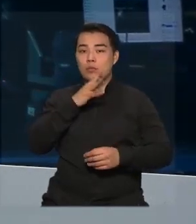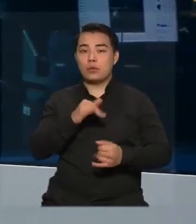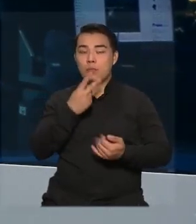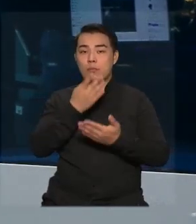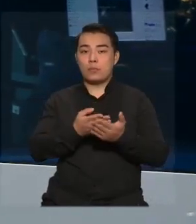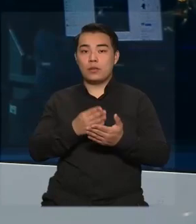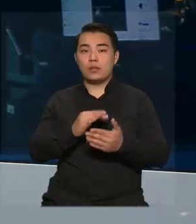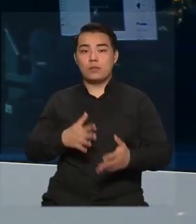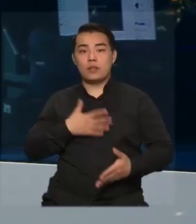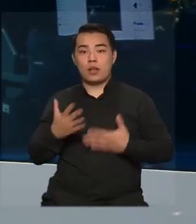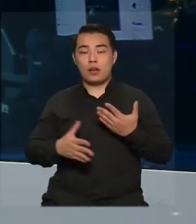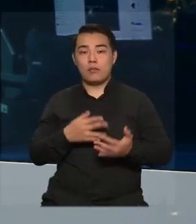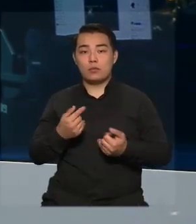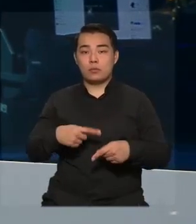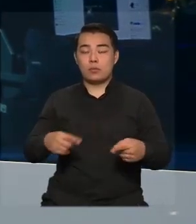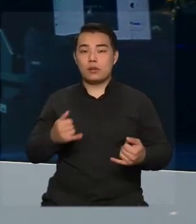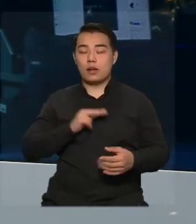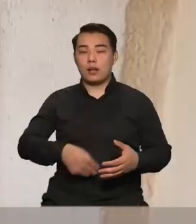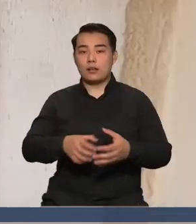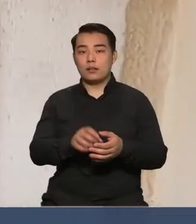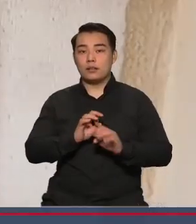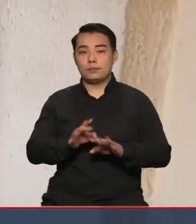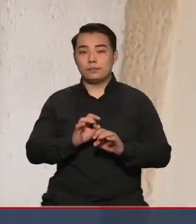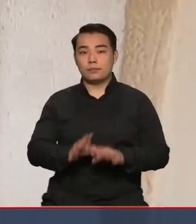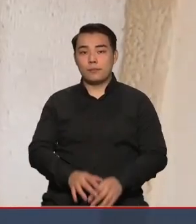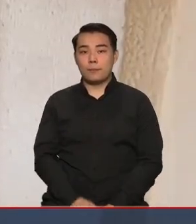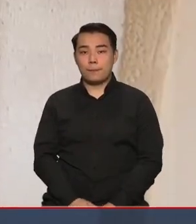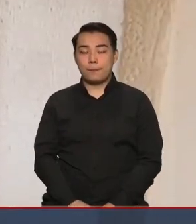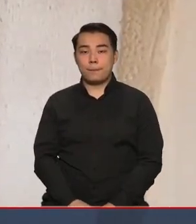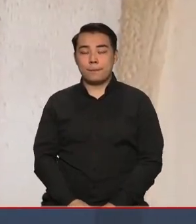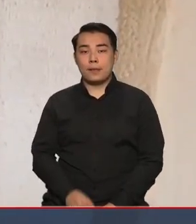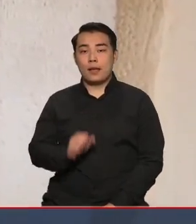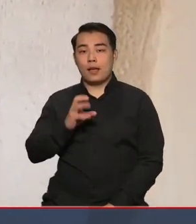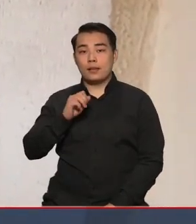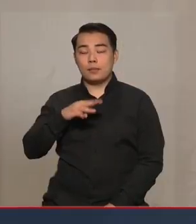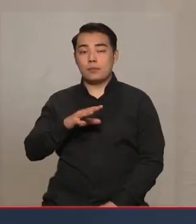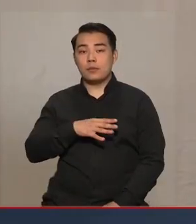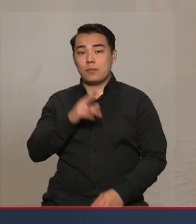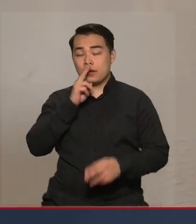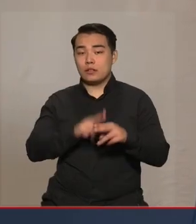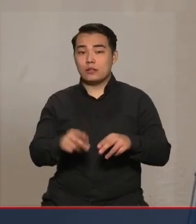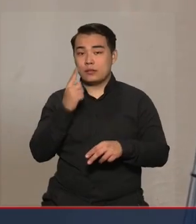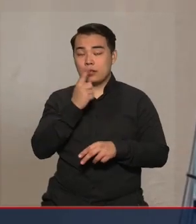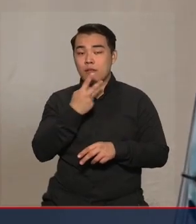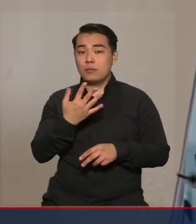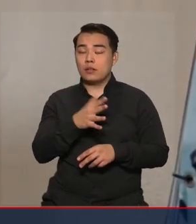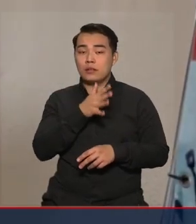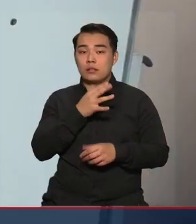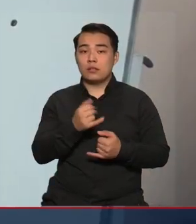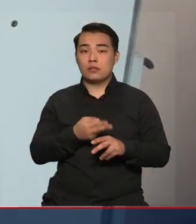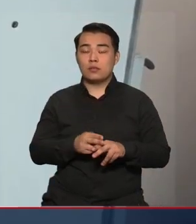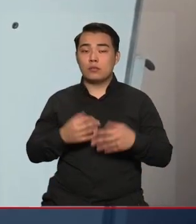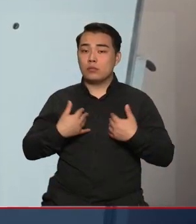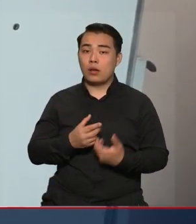и вдохновить других, расскажут мои коллеги. Асем Мергимбаева потеряла зрение в 25 лет и впала в